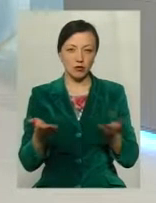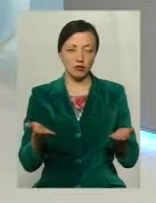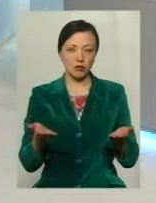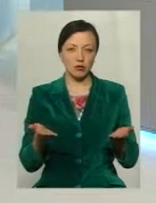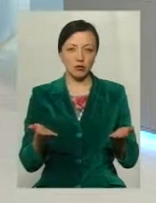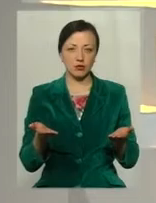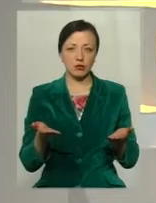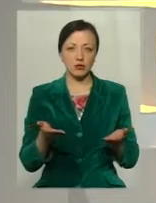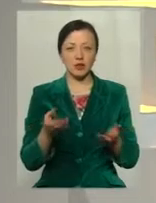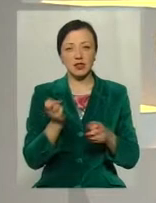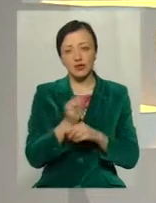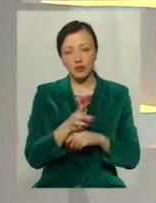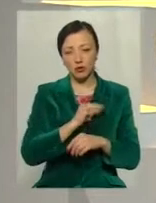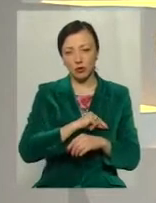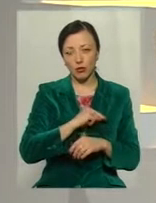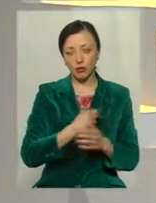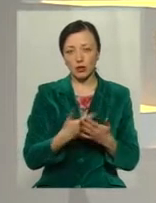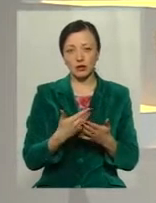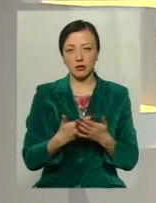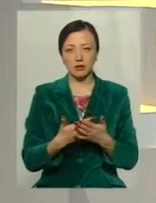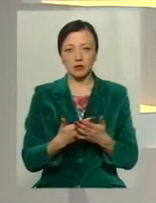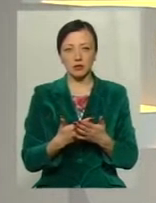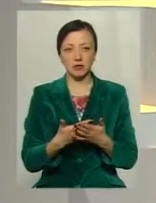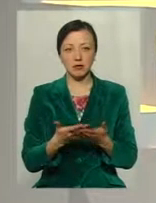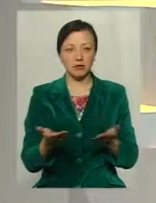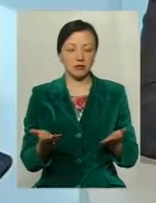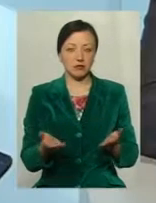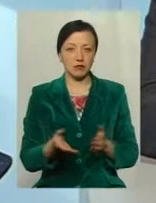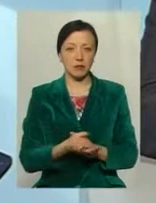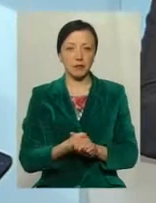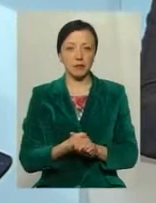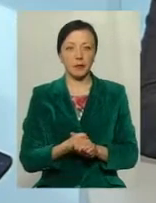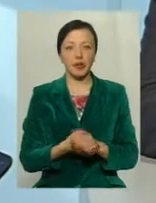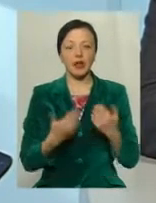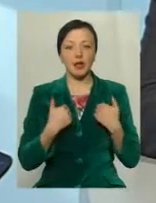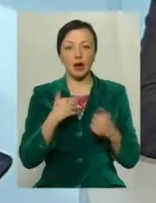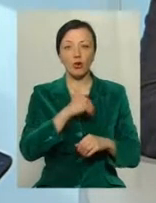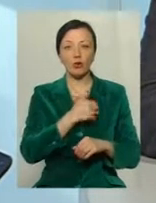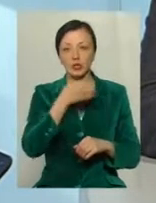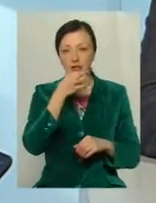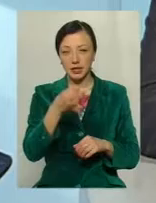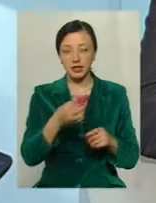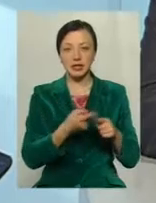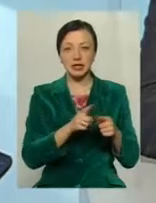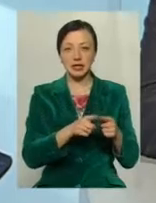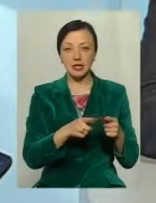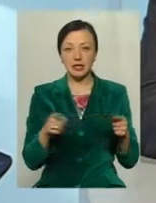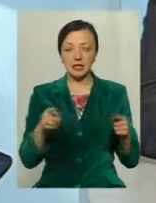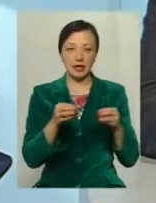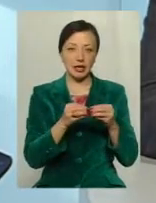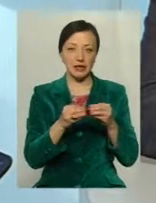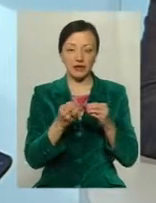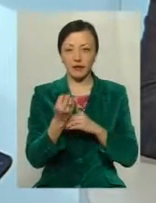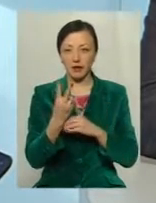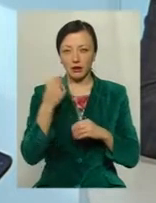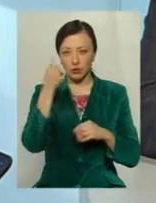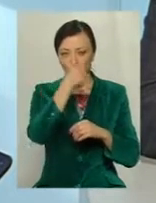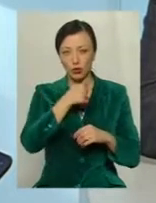ви, аби за неефективне використання коштів в нашій області той чи